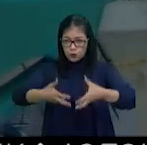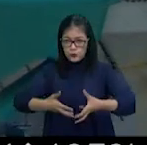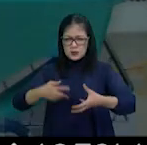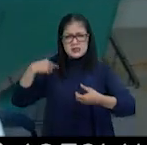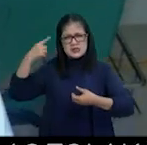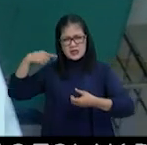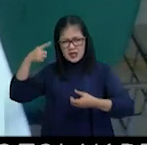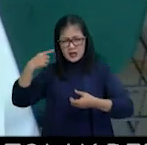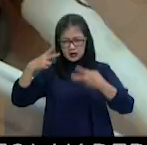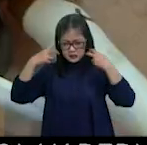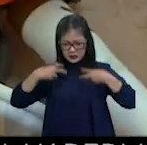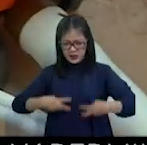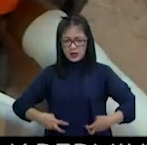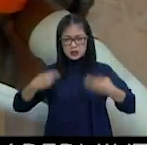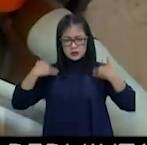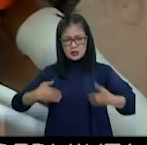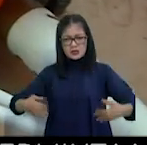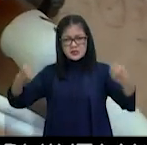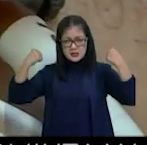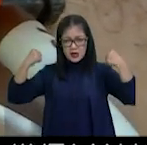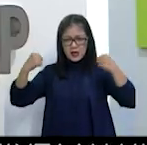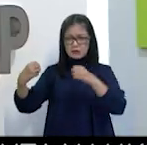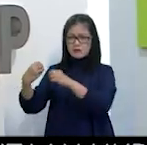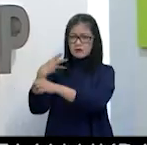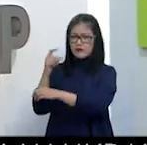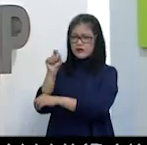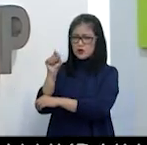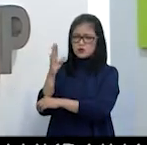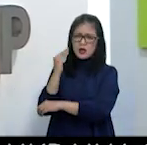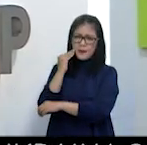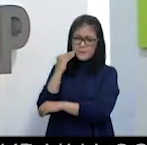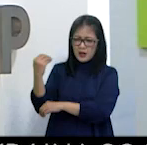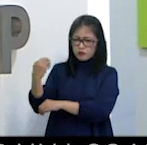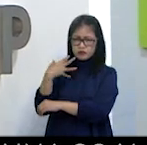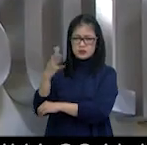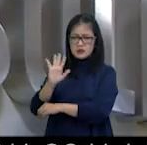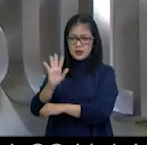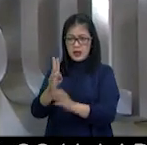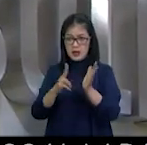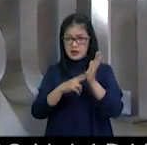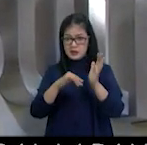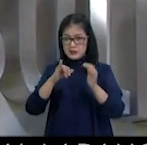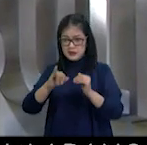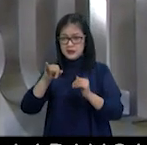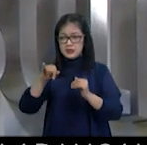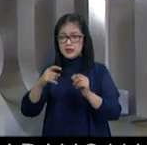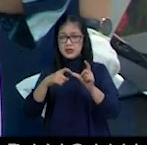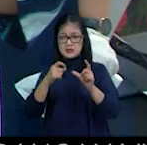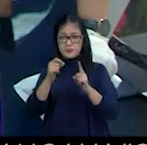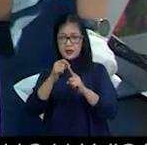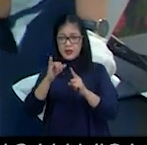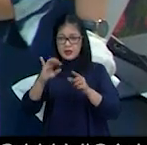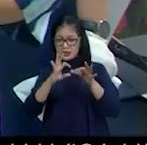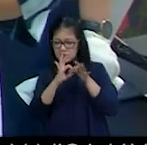memeriksakan kesehatan agar tidak mudah terserang virus. Untuk itu, MNC Peduli dan Klinik Eksekutif RSPI Sulianti Saroso